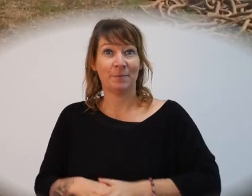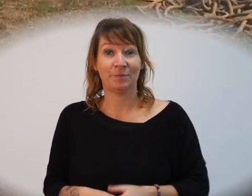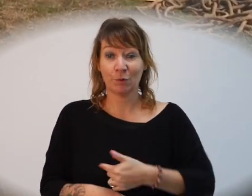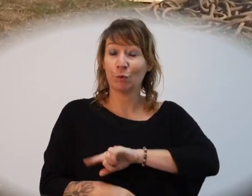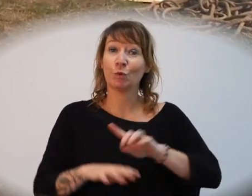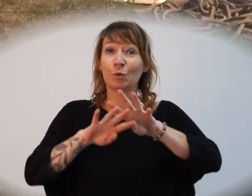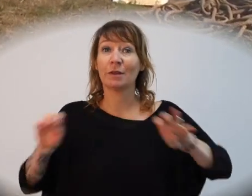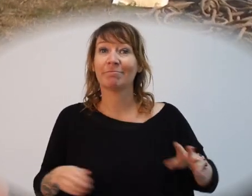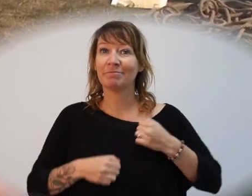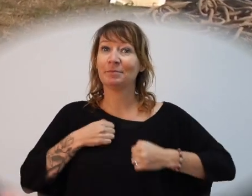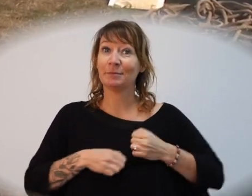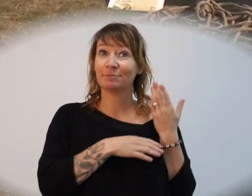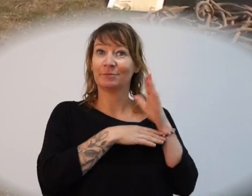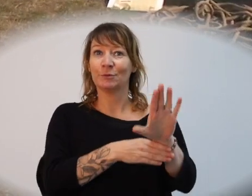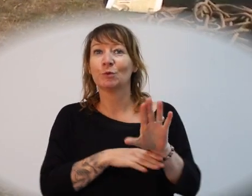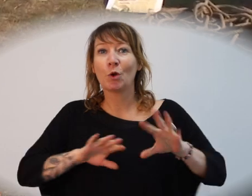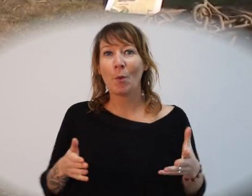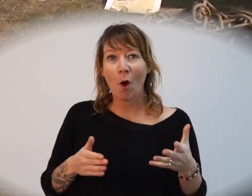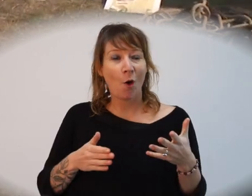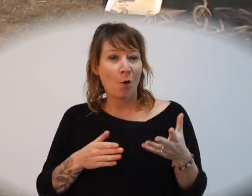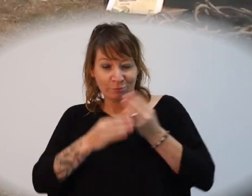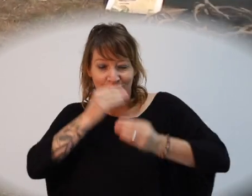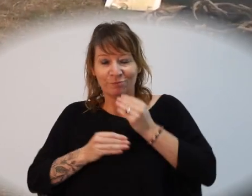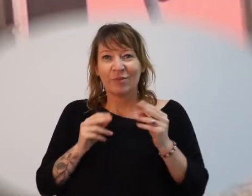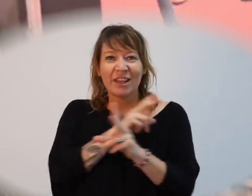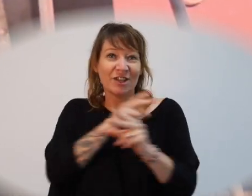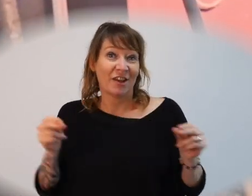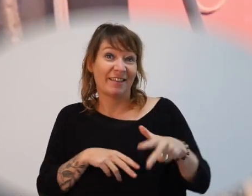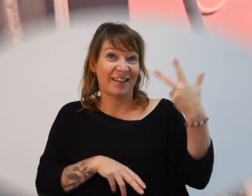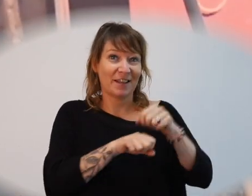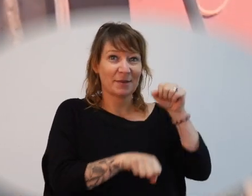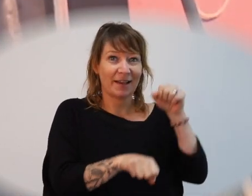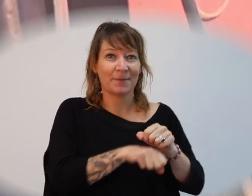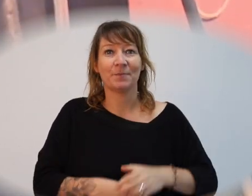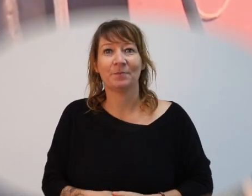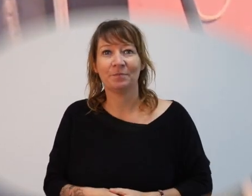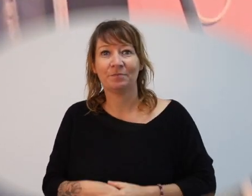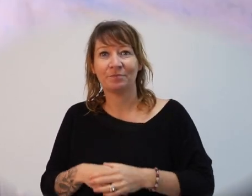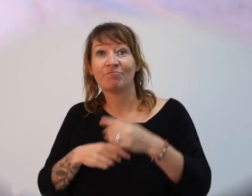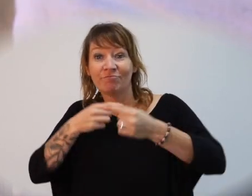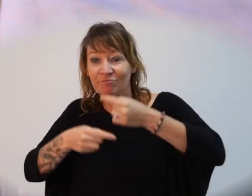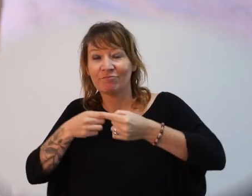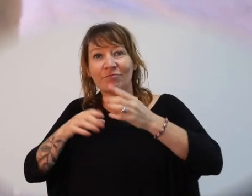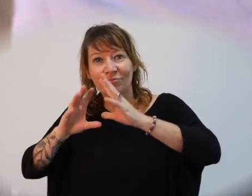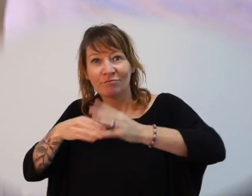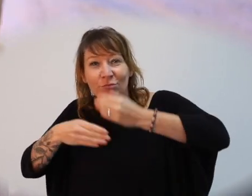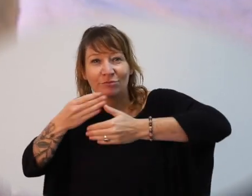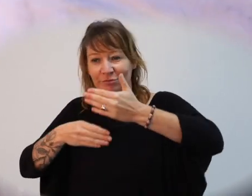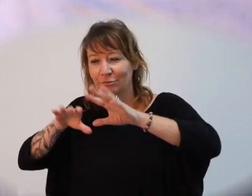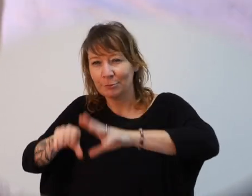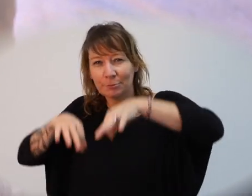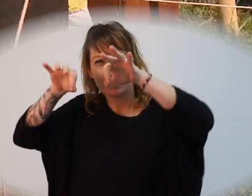présenter les bains, comment on prenait soin de soi, de l'hygiène au XIIIe siècle. Teinturiers, forgerons